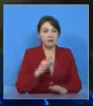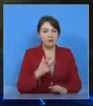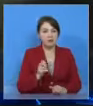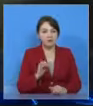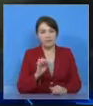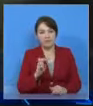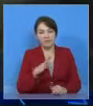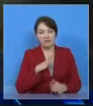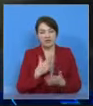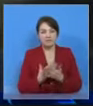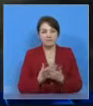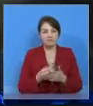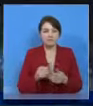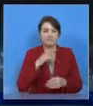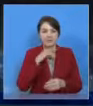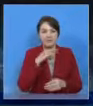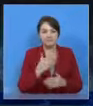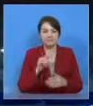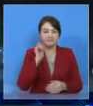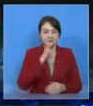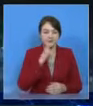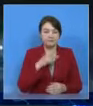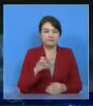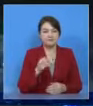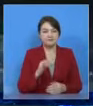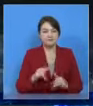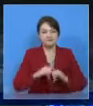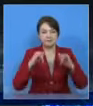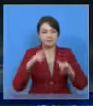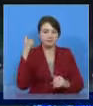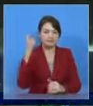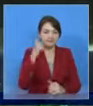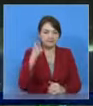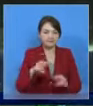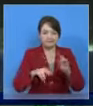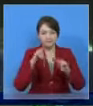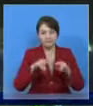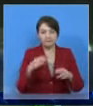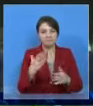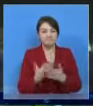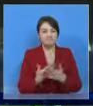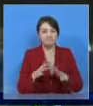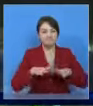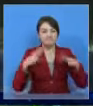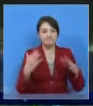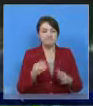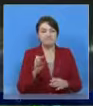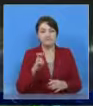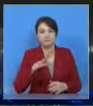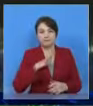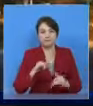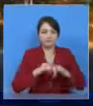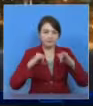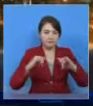инвесторов особую роль играет в большой экономический потенциал развивается химической строительной отрасли большим подспорьем является